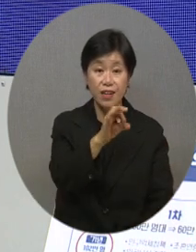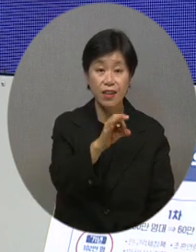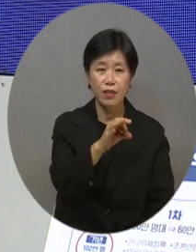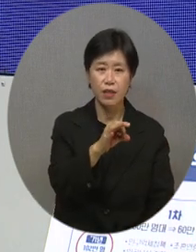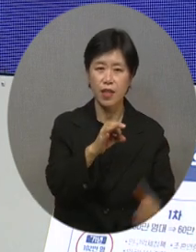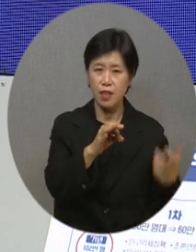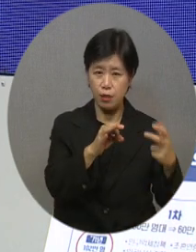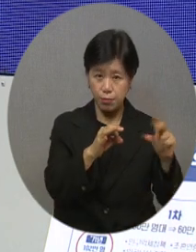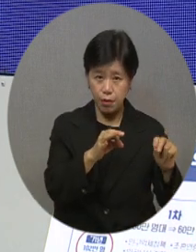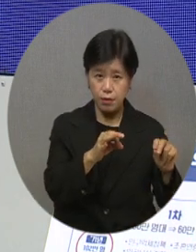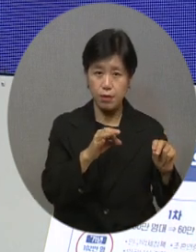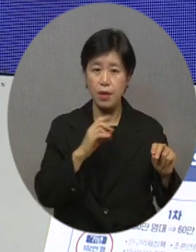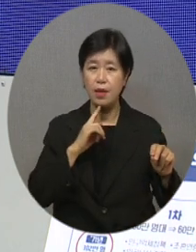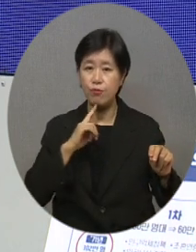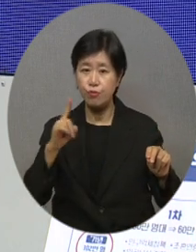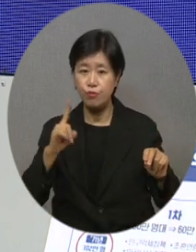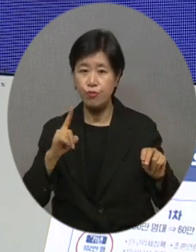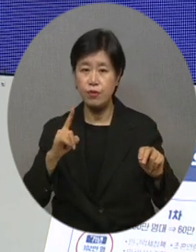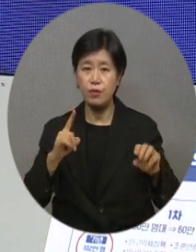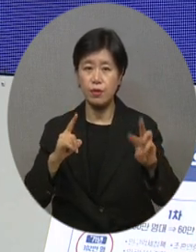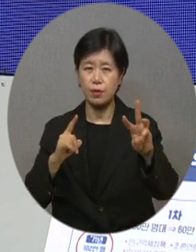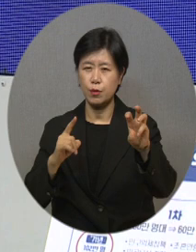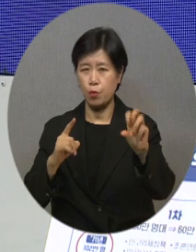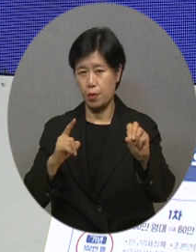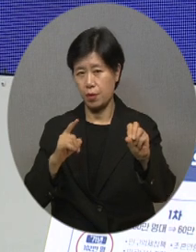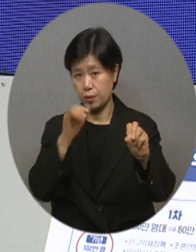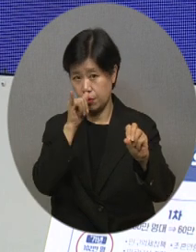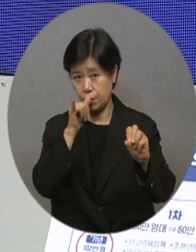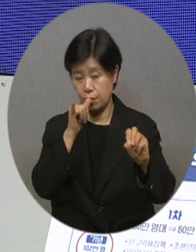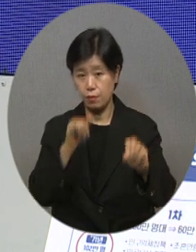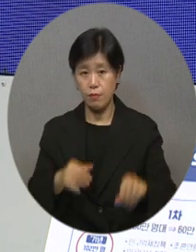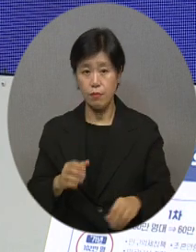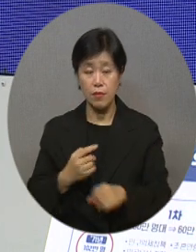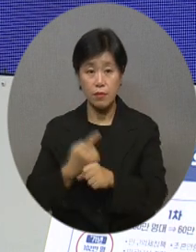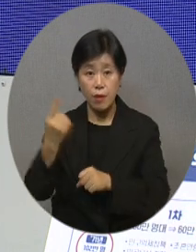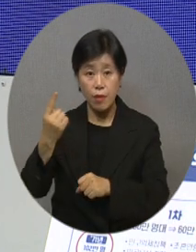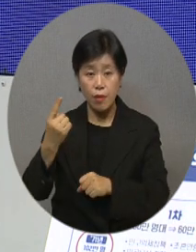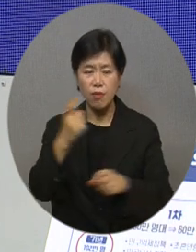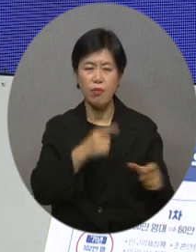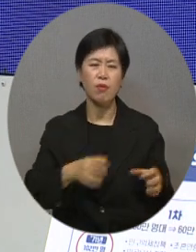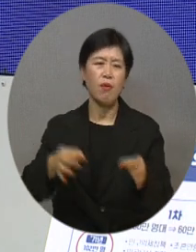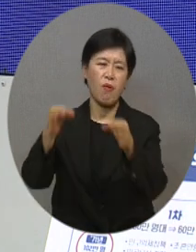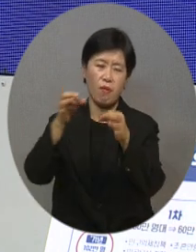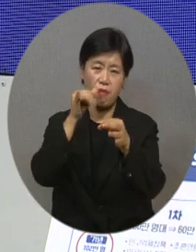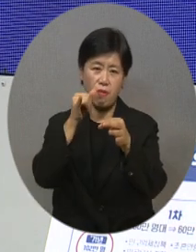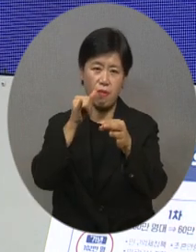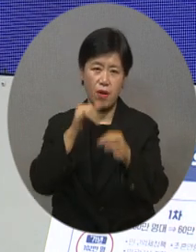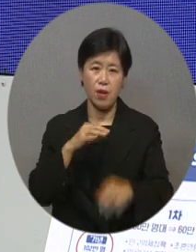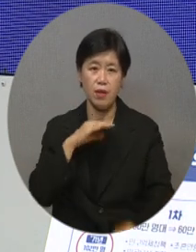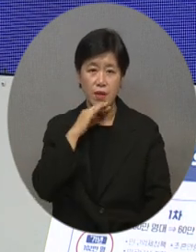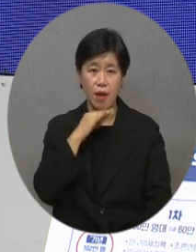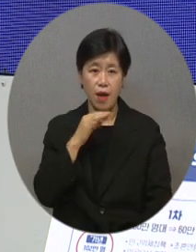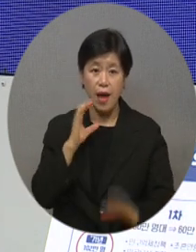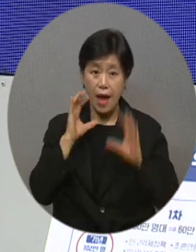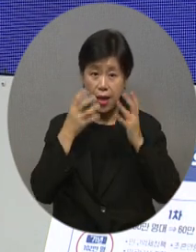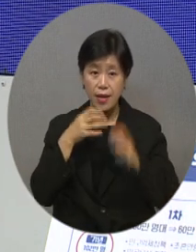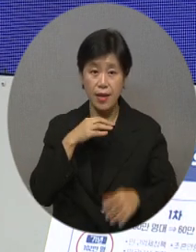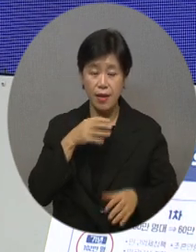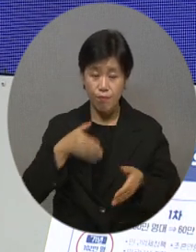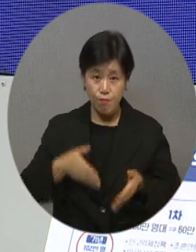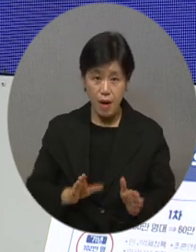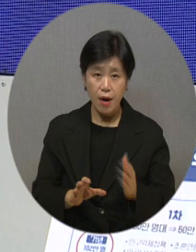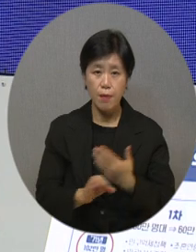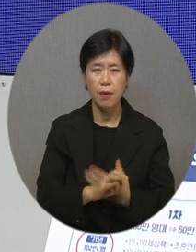원을 지급을 하고 있는데요. 내년도 같은 경우에는 0세는 100만 원, 그리고 1세는 70만 원을 지급할 계획을 가지고